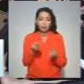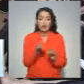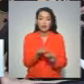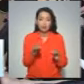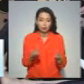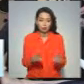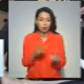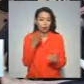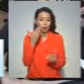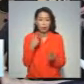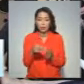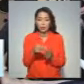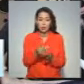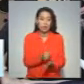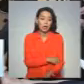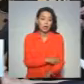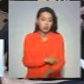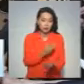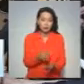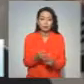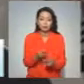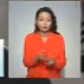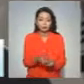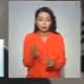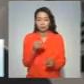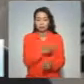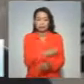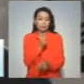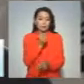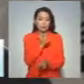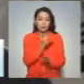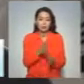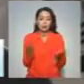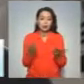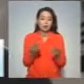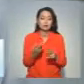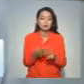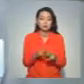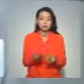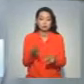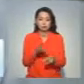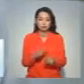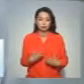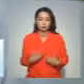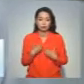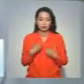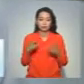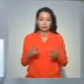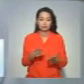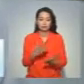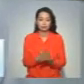на вопрос, бывают ли наркоманы бывшими, врачи не скрывают. Как минимум каждый третий возвращается. Болезнь – это